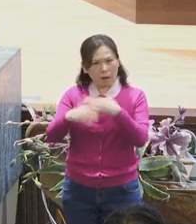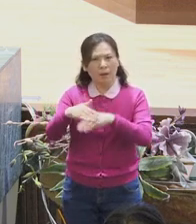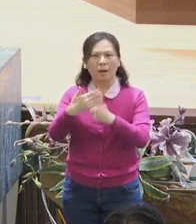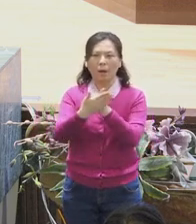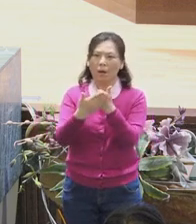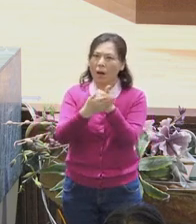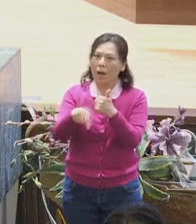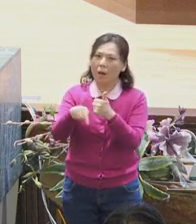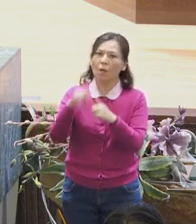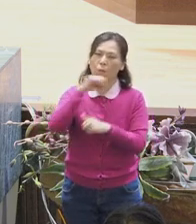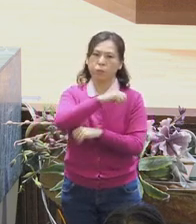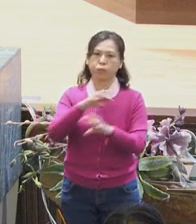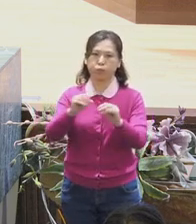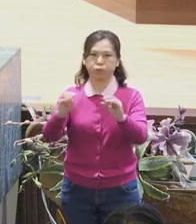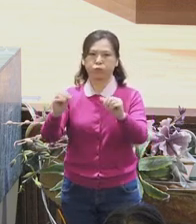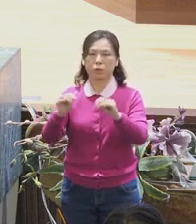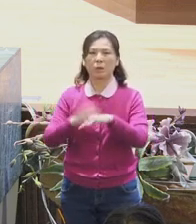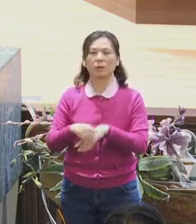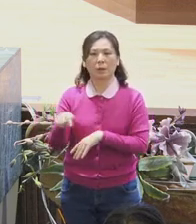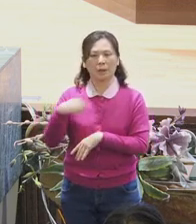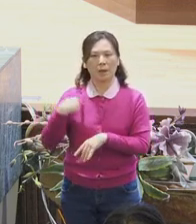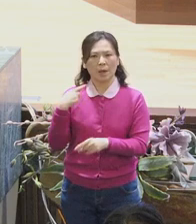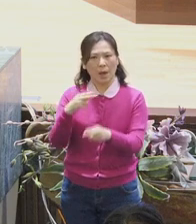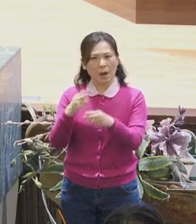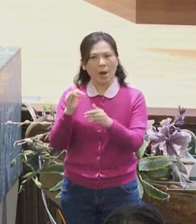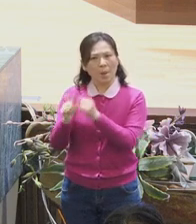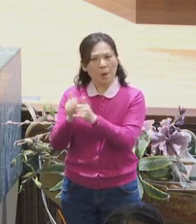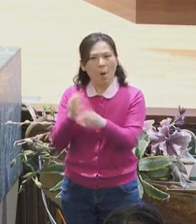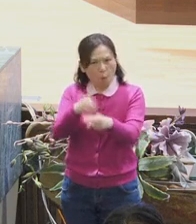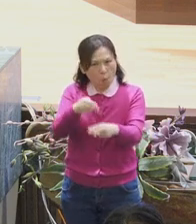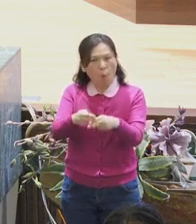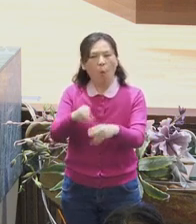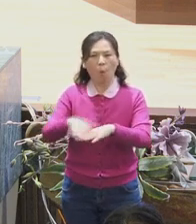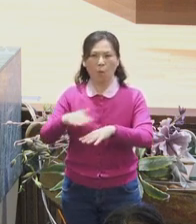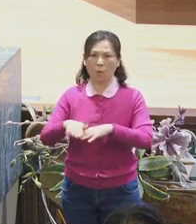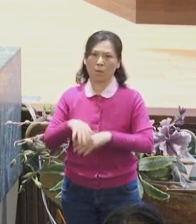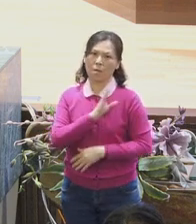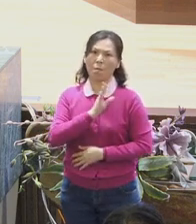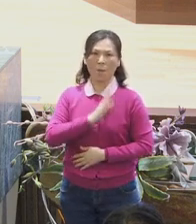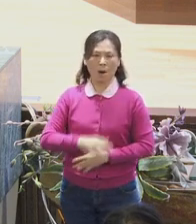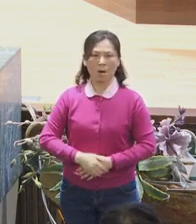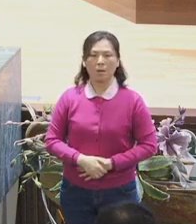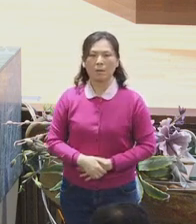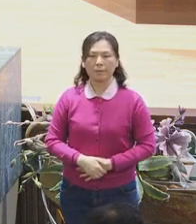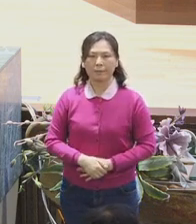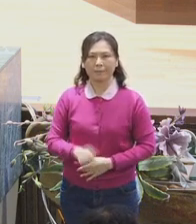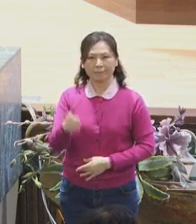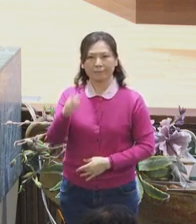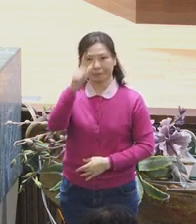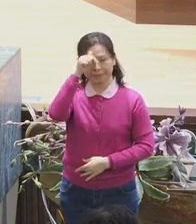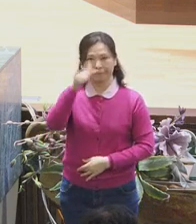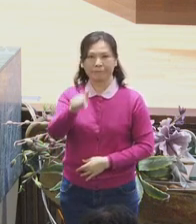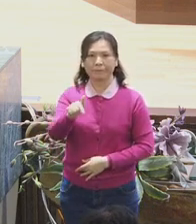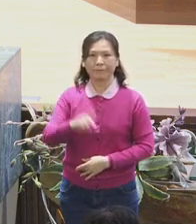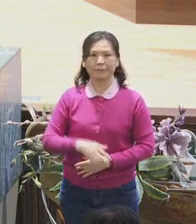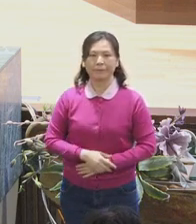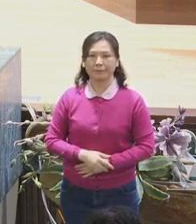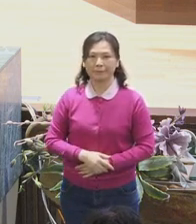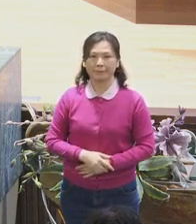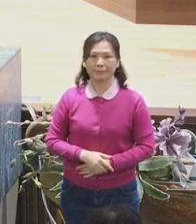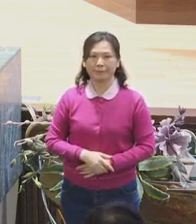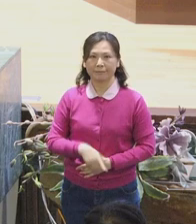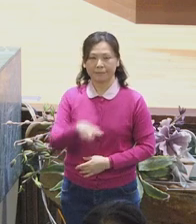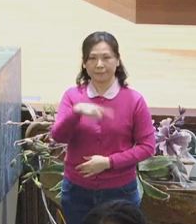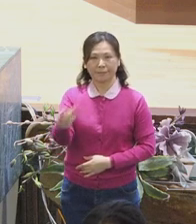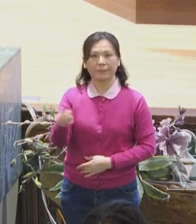这块土地，人民才会更信任你。 好，谢谢洪安章老师。那下面